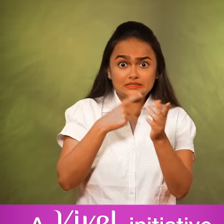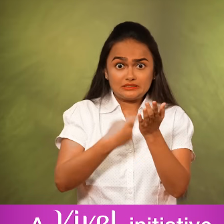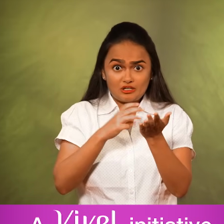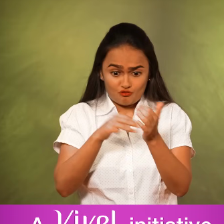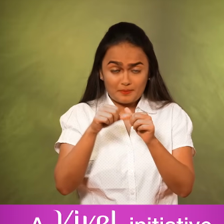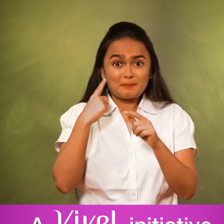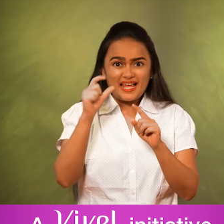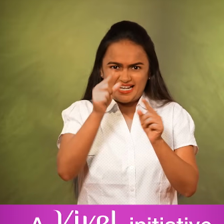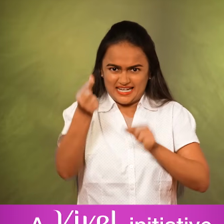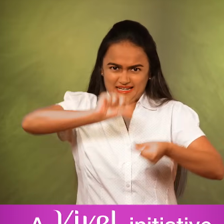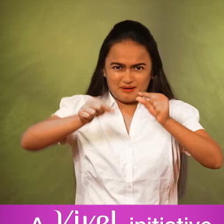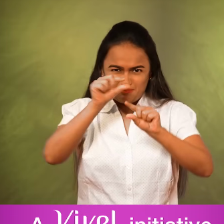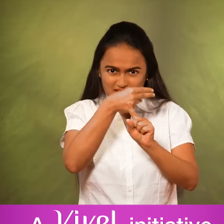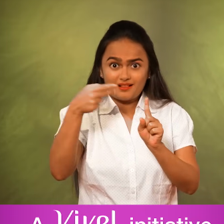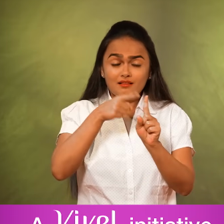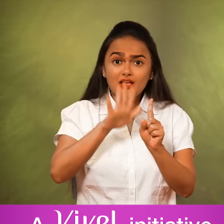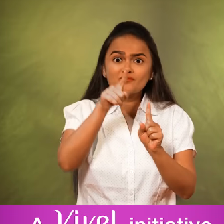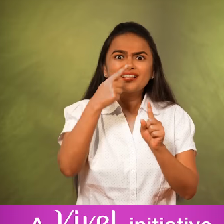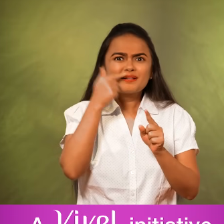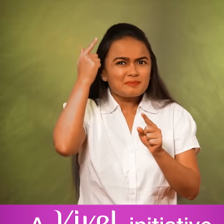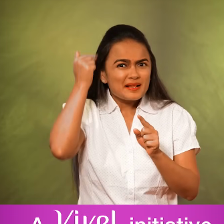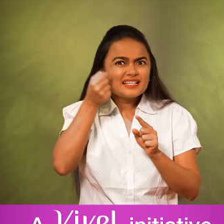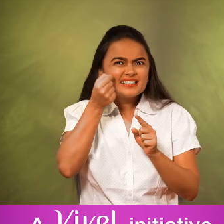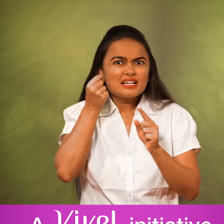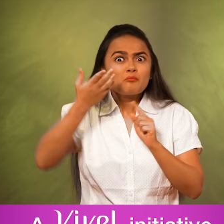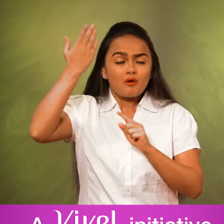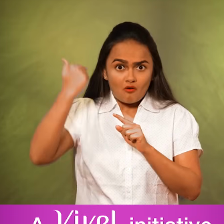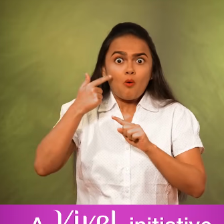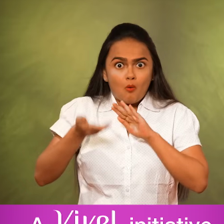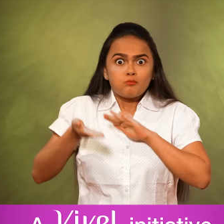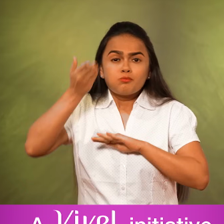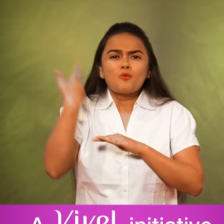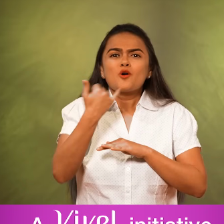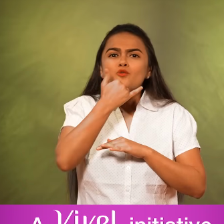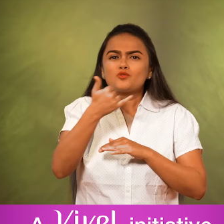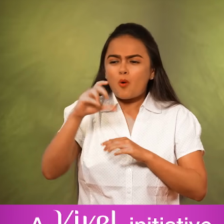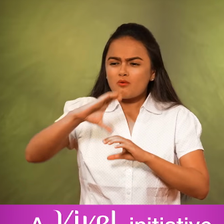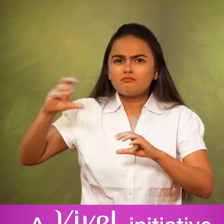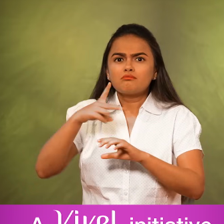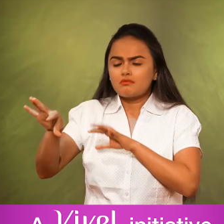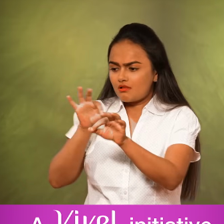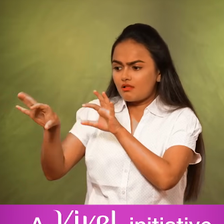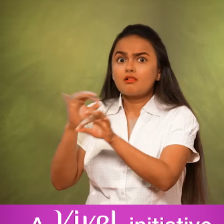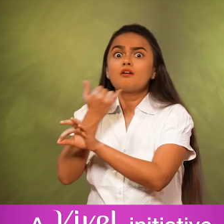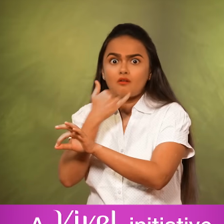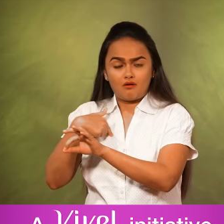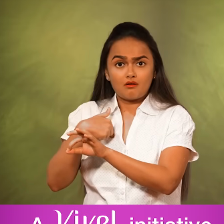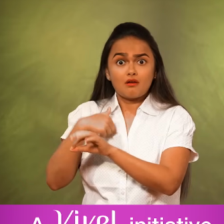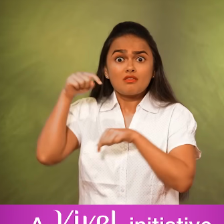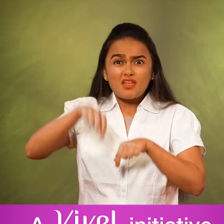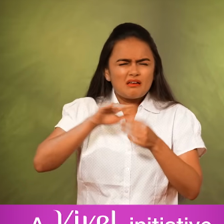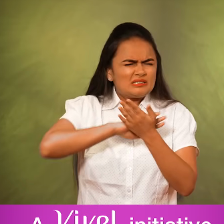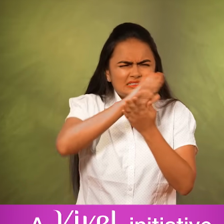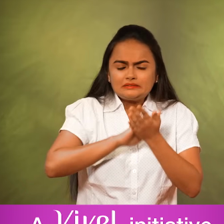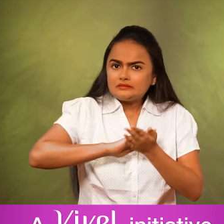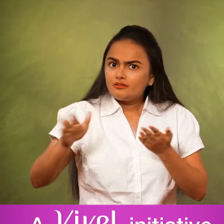स्किन को मॉइस्चराइज करे, इसमें सेरेमाइड्स है, आपकी स्किन बैरियर को अगेन रिपेयर करता है. जो मेरे जो ये पिगमेंटेशन आपको दिख रहा है ये इसीलिए ज्यादा हो गया था क्योंकि मैंने गलत प्रोडक्ट्स यूज किए थे.